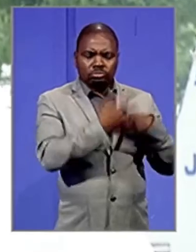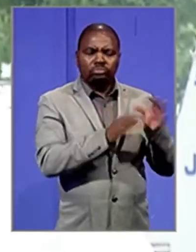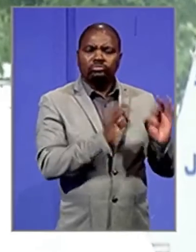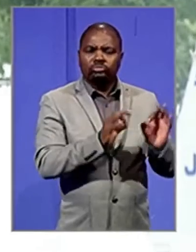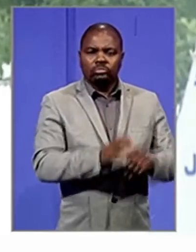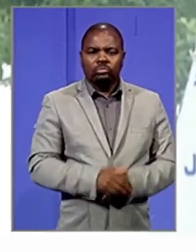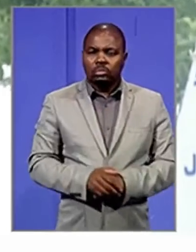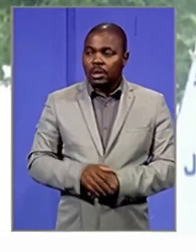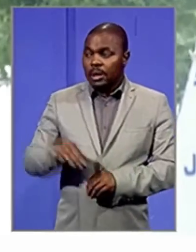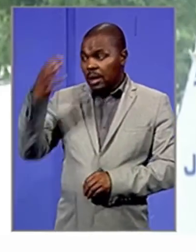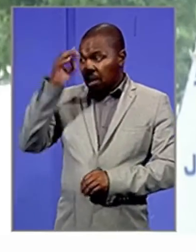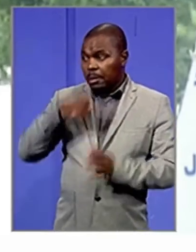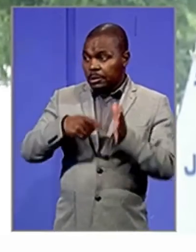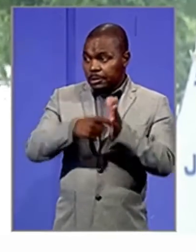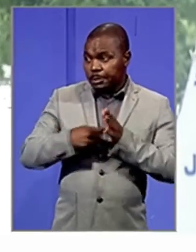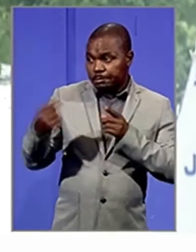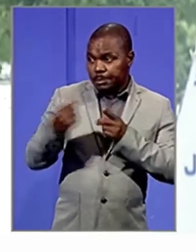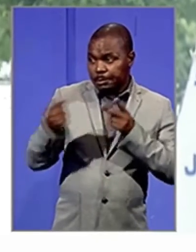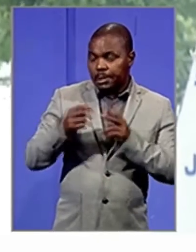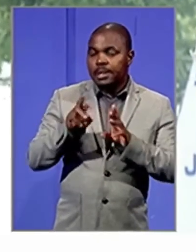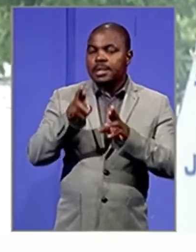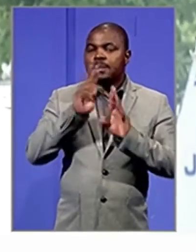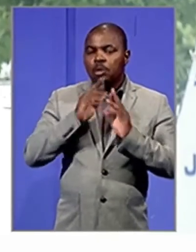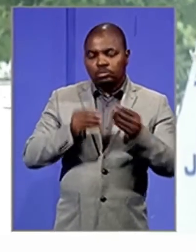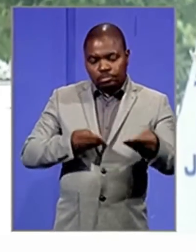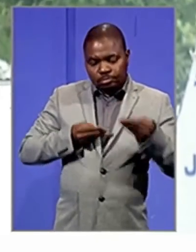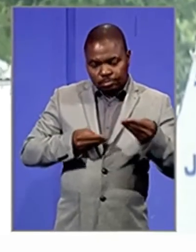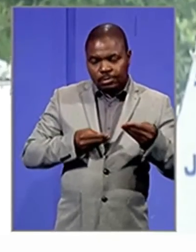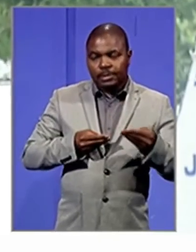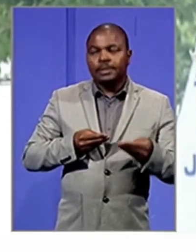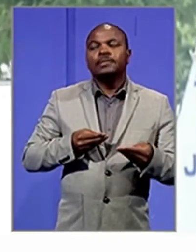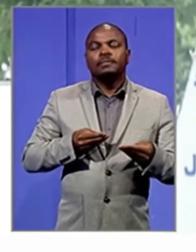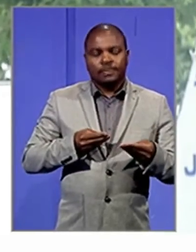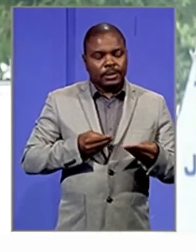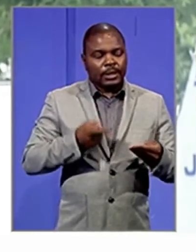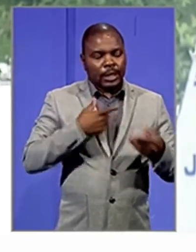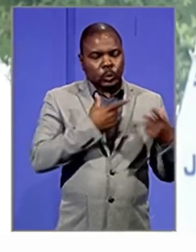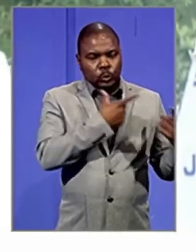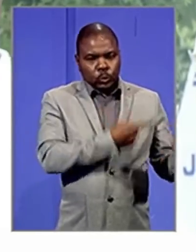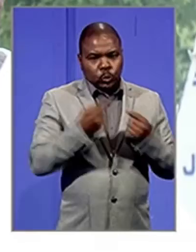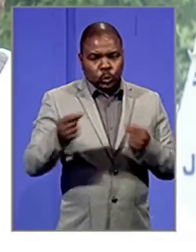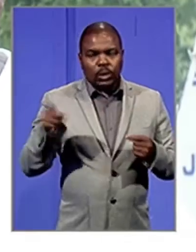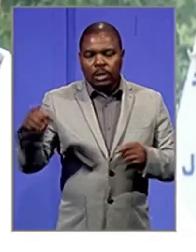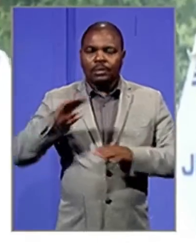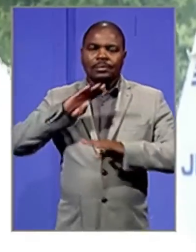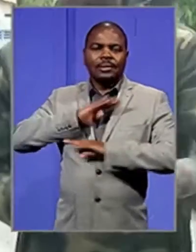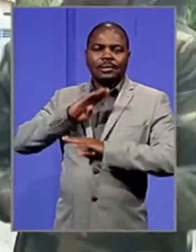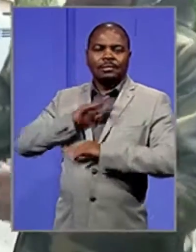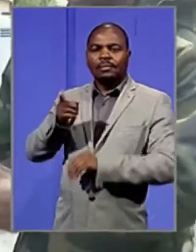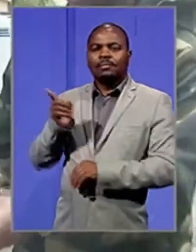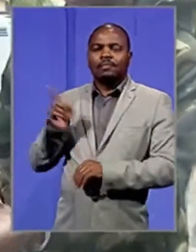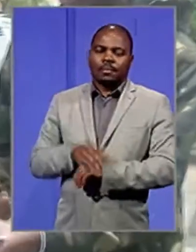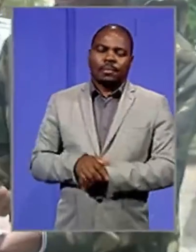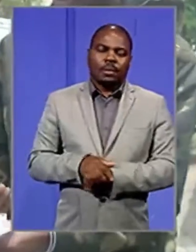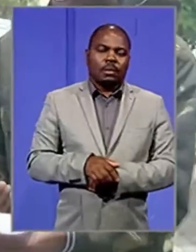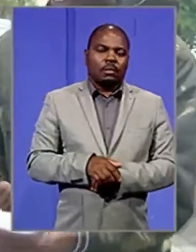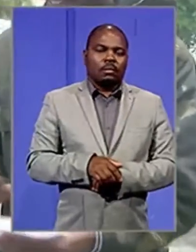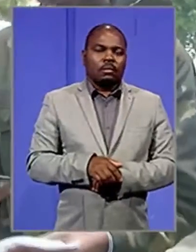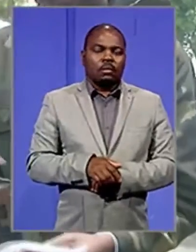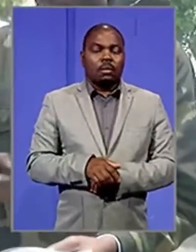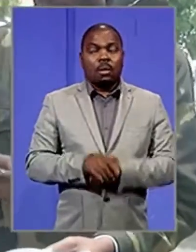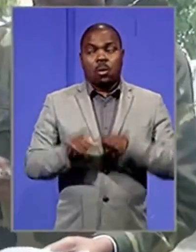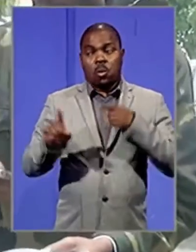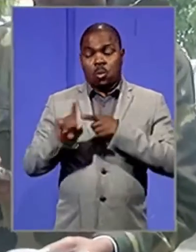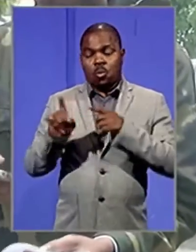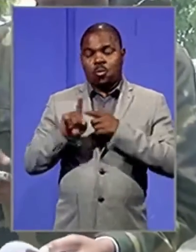dire. Government ba re file report gore ba ona le mo ba go tsofasheng ona gore re dile ka mogho ba re go petseng ka ona. Go ntse jalo,